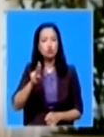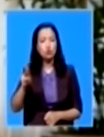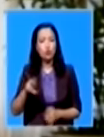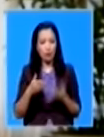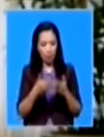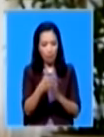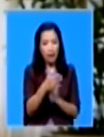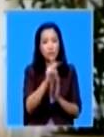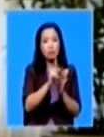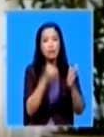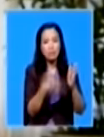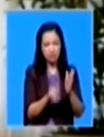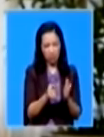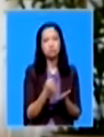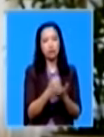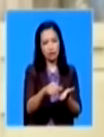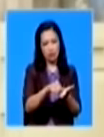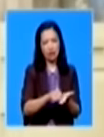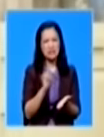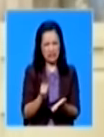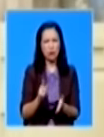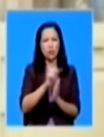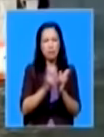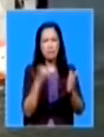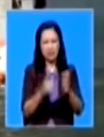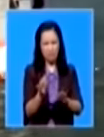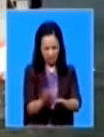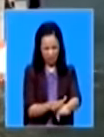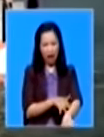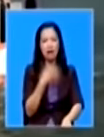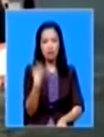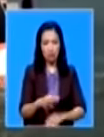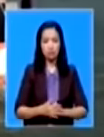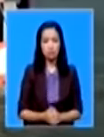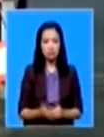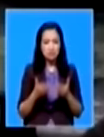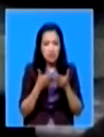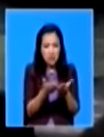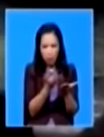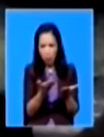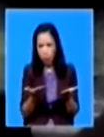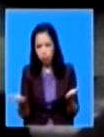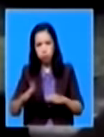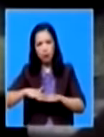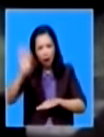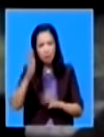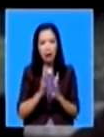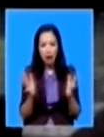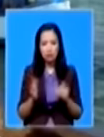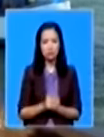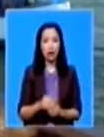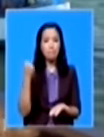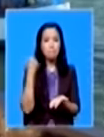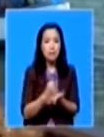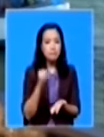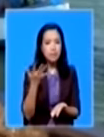หม ค่ะ มันผิดกฎหมายมันนานแล้วนานมากนะเรือเกินยอดนะไม่ขึ้นทะเบีย